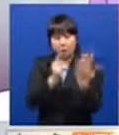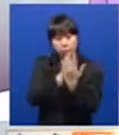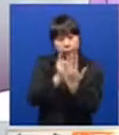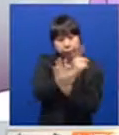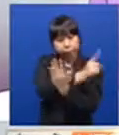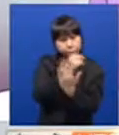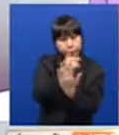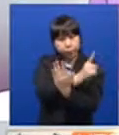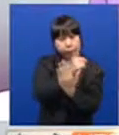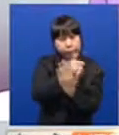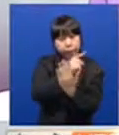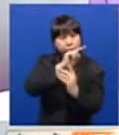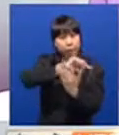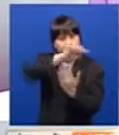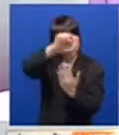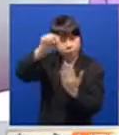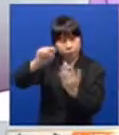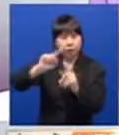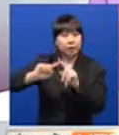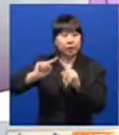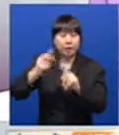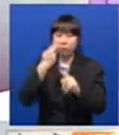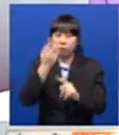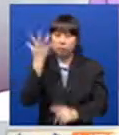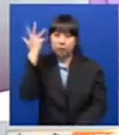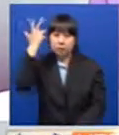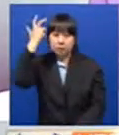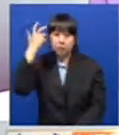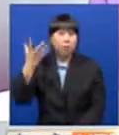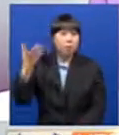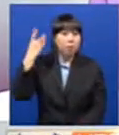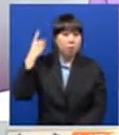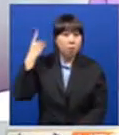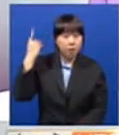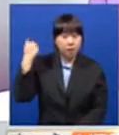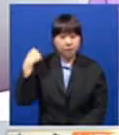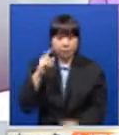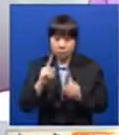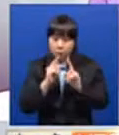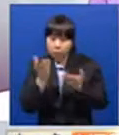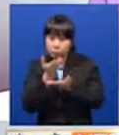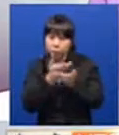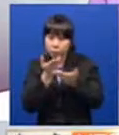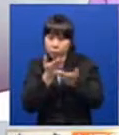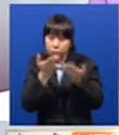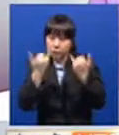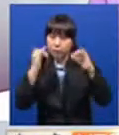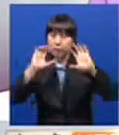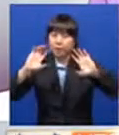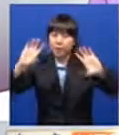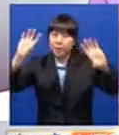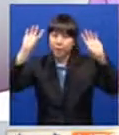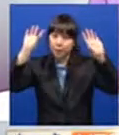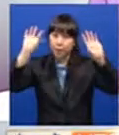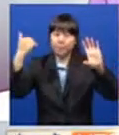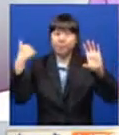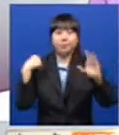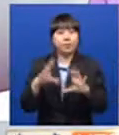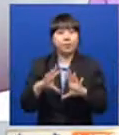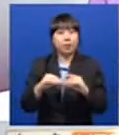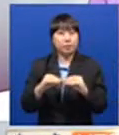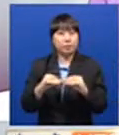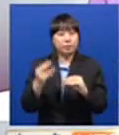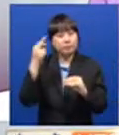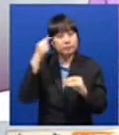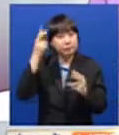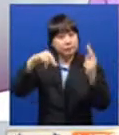บริเวณชายแดนตามด่านต่างๆนั้นค่อนข้างตึงเครียดเมื่อวานนี้มีการหารือกันค่ะนอกจากนี้ทางรัฐบาลเองยังมีการประชุมการ